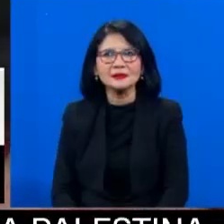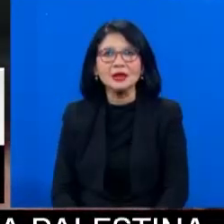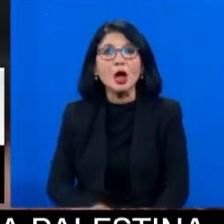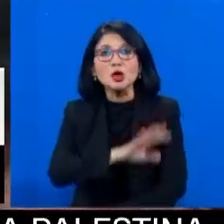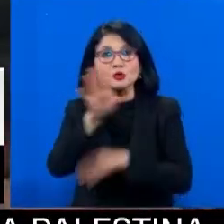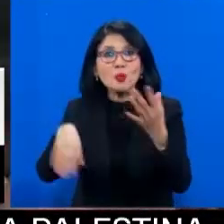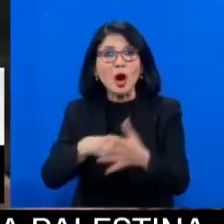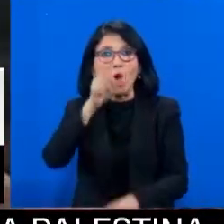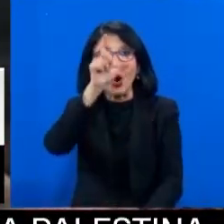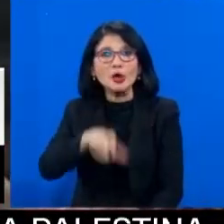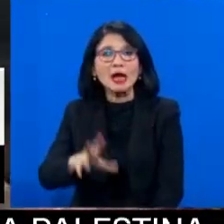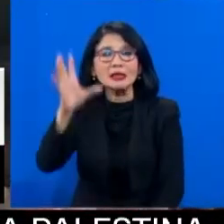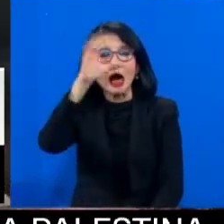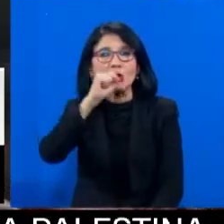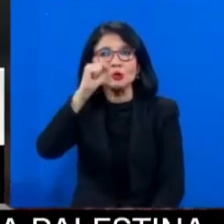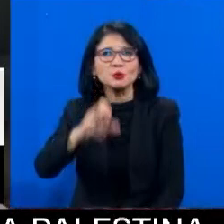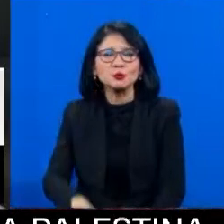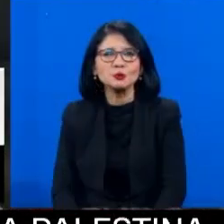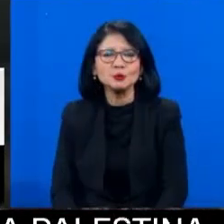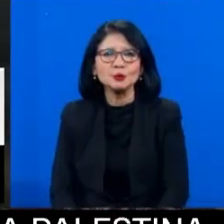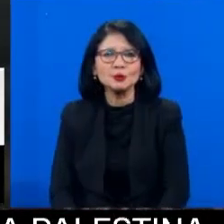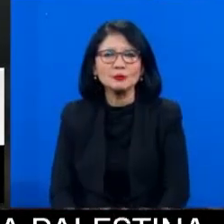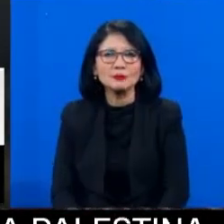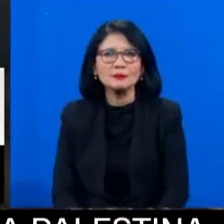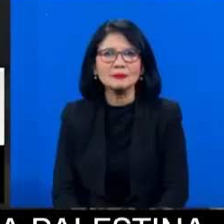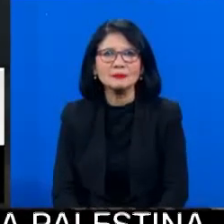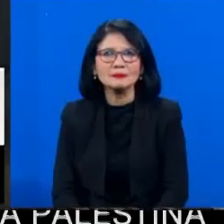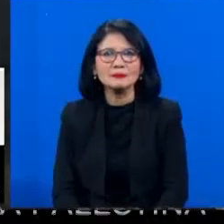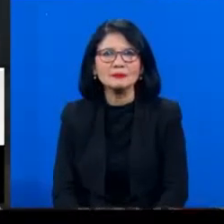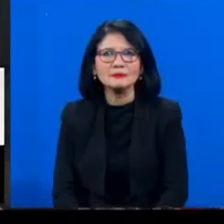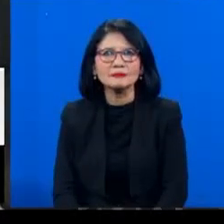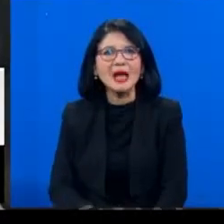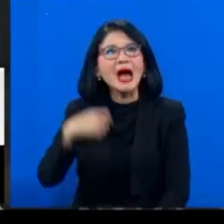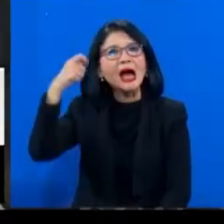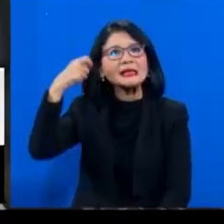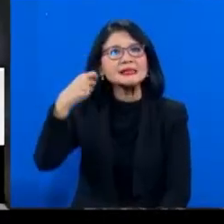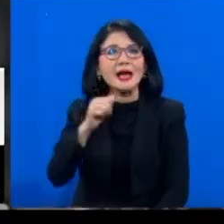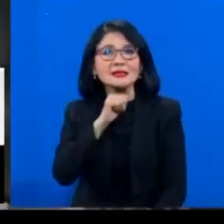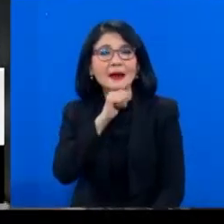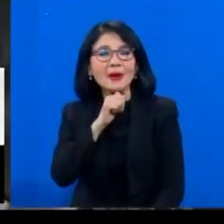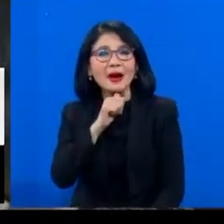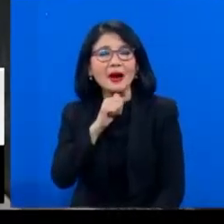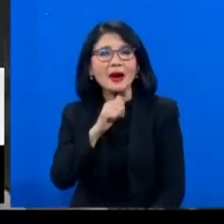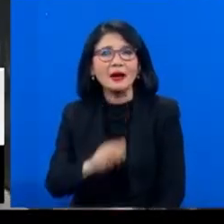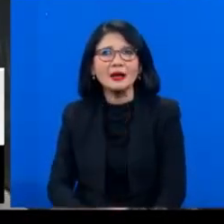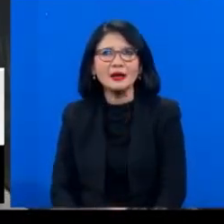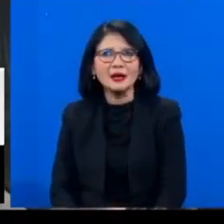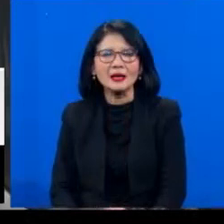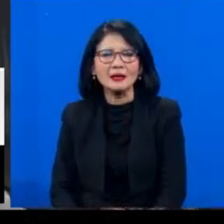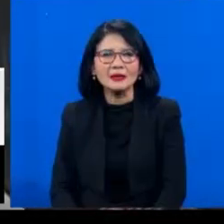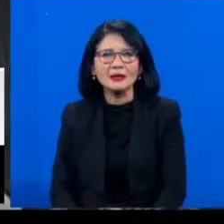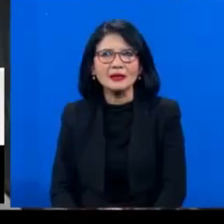sudah dinaikkan juga beritanya beberapa media online, yaitu